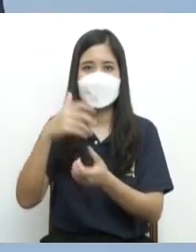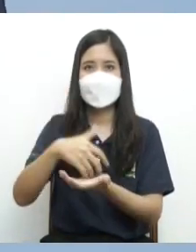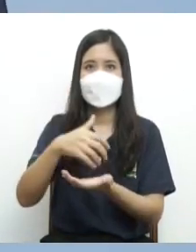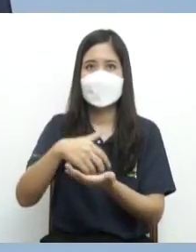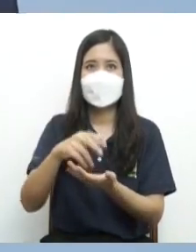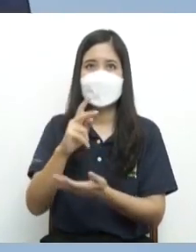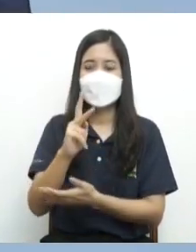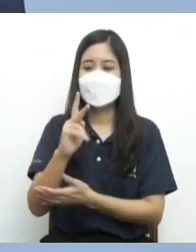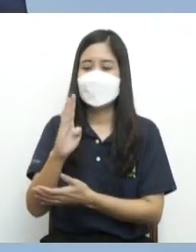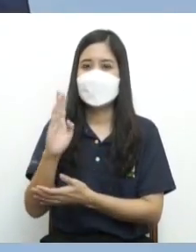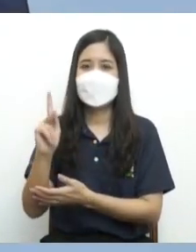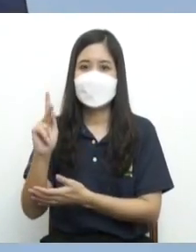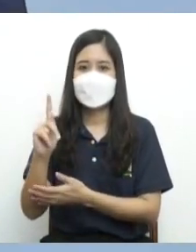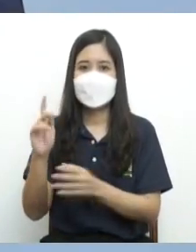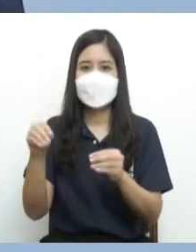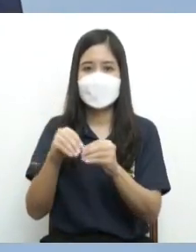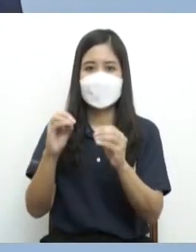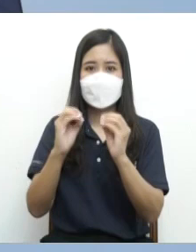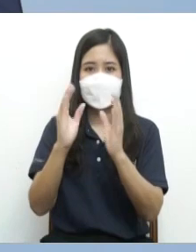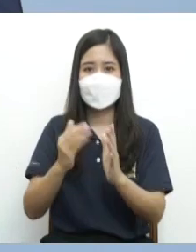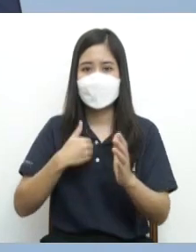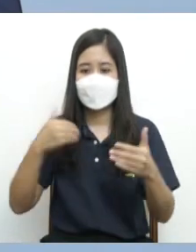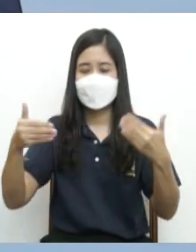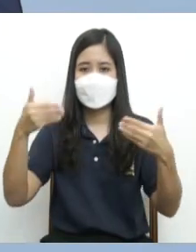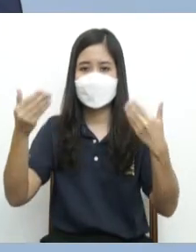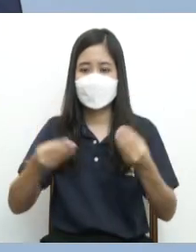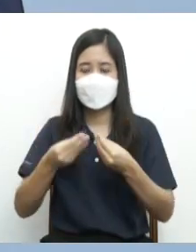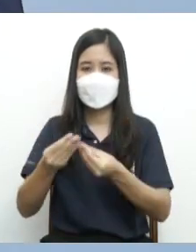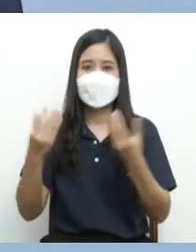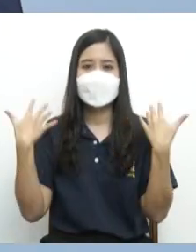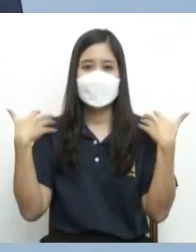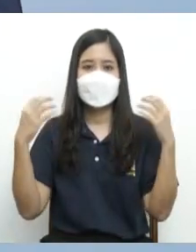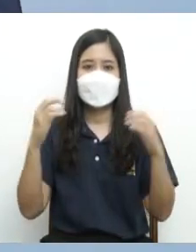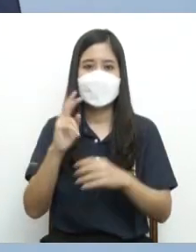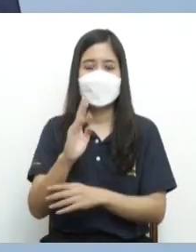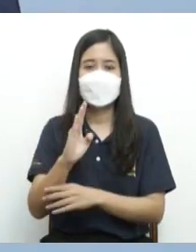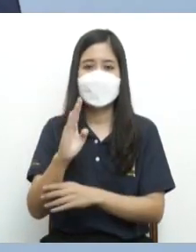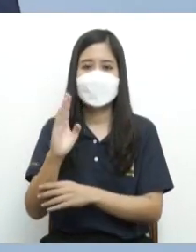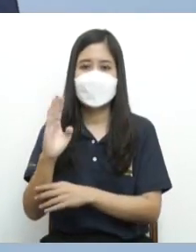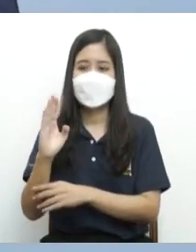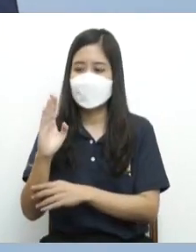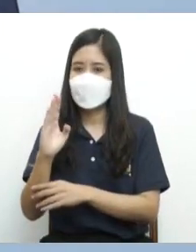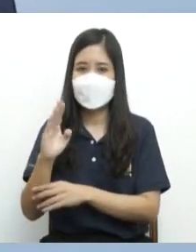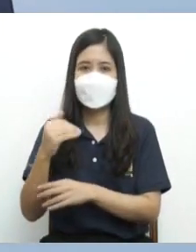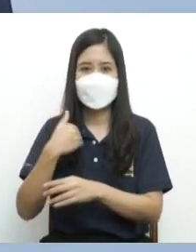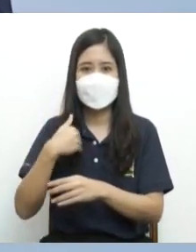ใกล้ครูพร้อมทั้งมีกิจกรรมพิเศษสำหรับข้าราชการในสังกัดสพท.ให้ได้ร่วมสนุกกันมากมายแล้ว